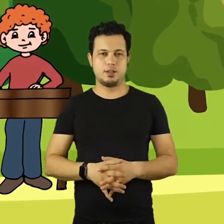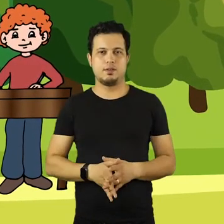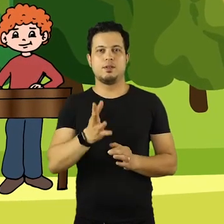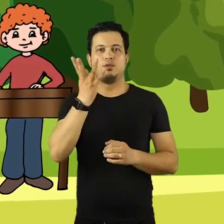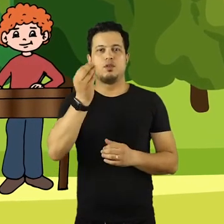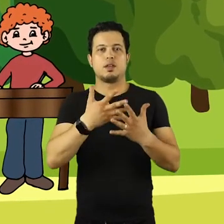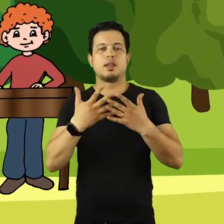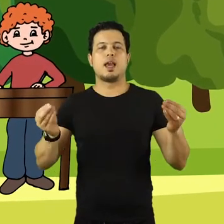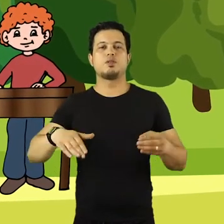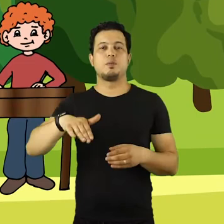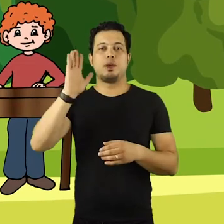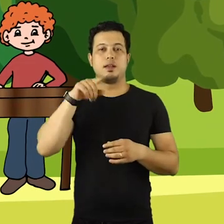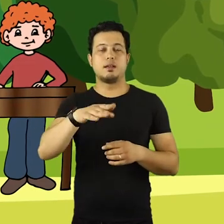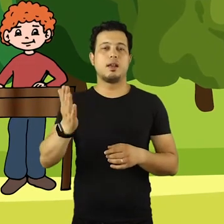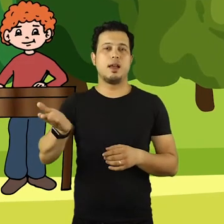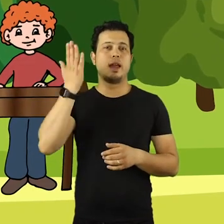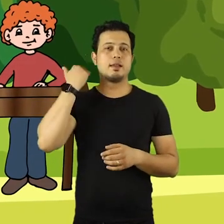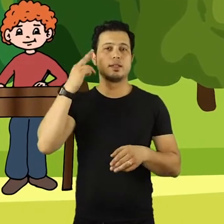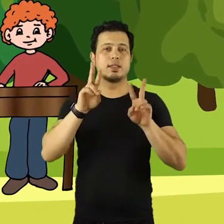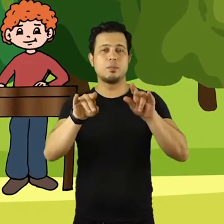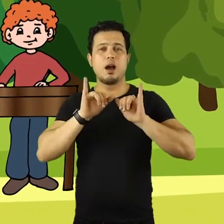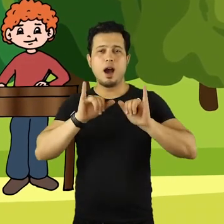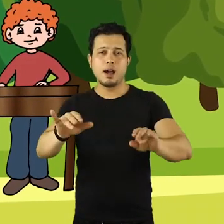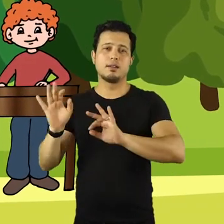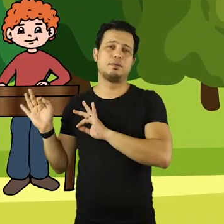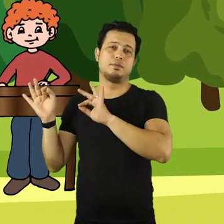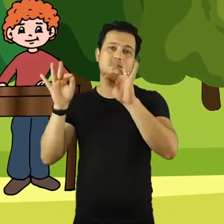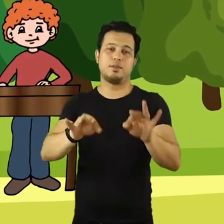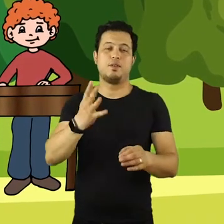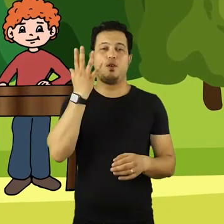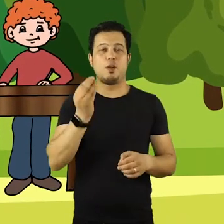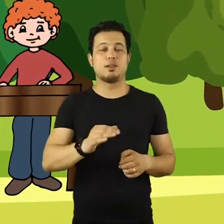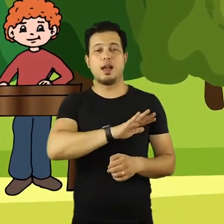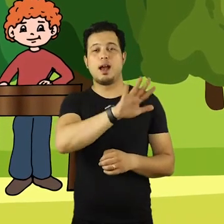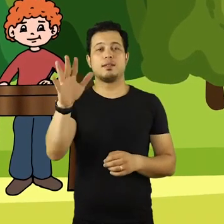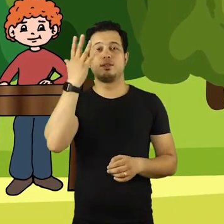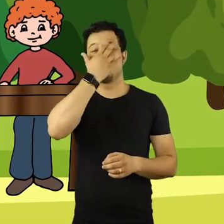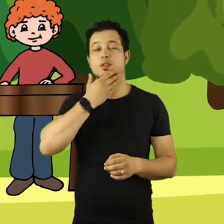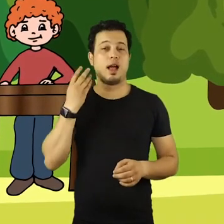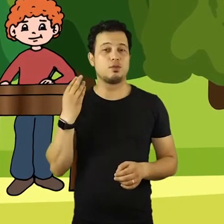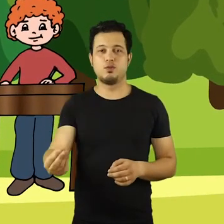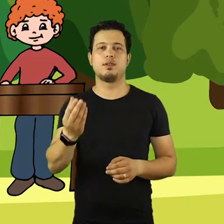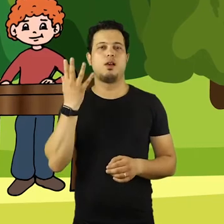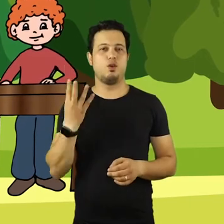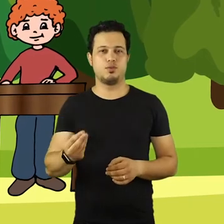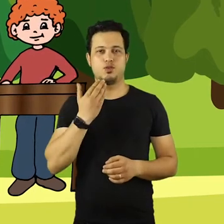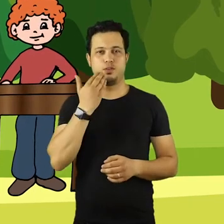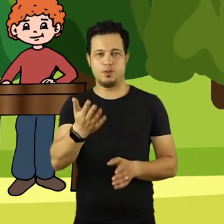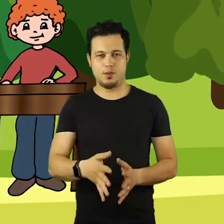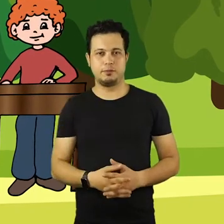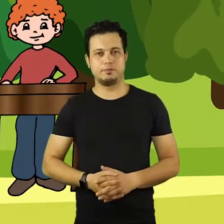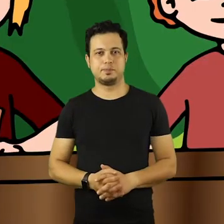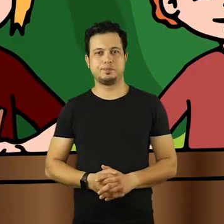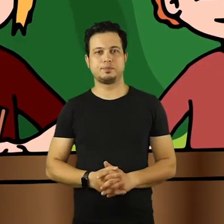Çok geçmeden her şey eski haline dönmüş, hatta her şey eskisinden çok daha güzel